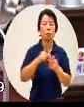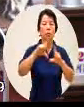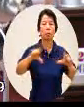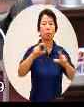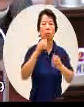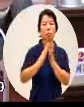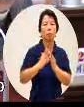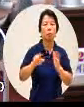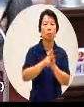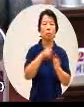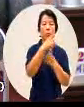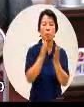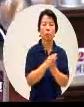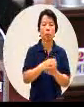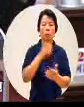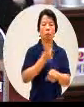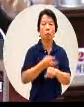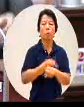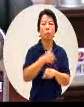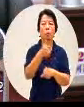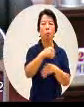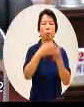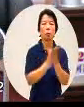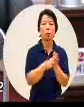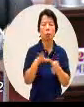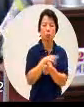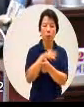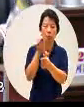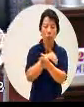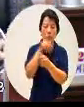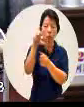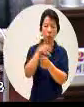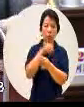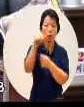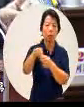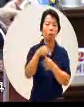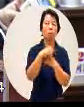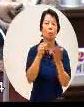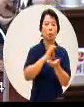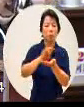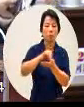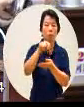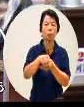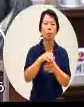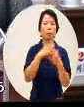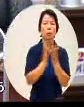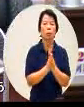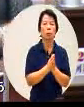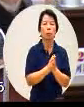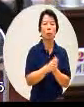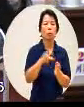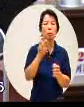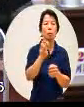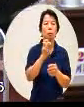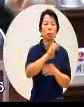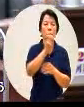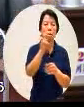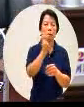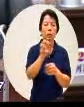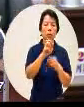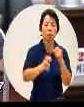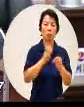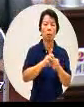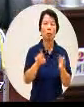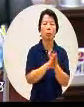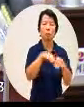羅斯福推出了新政用的就是凱恩斯的理論後來人類社會曾經有三十年的時間主要的理論